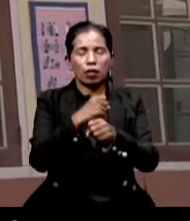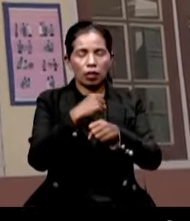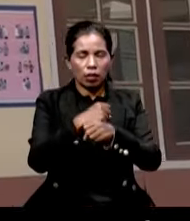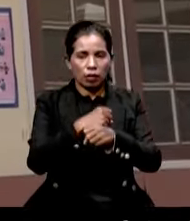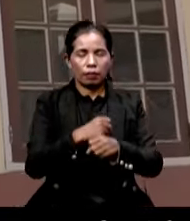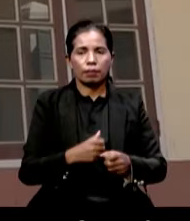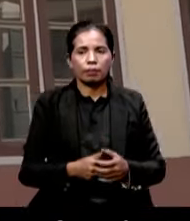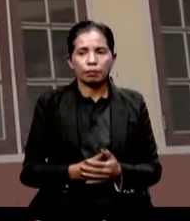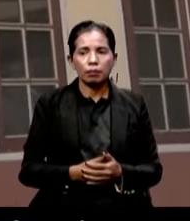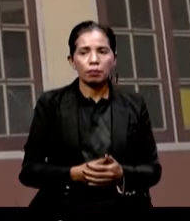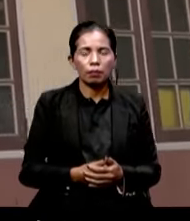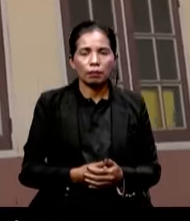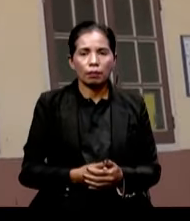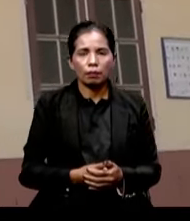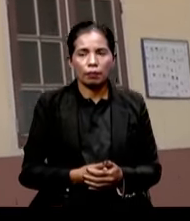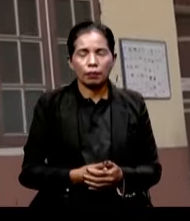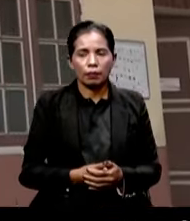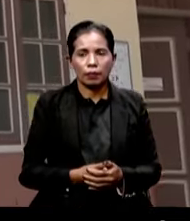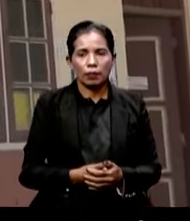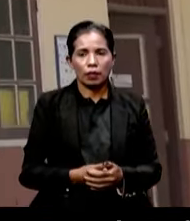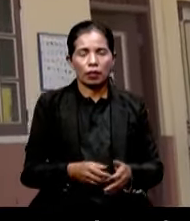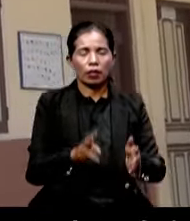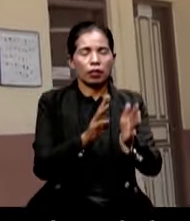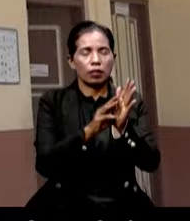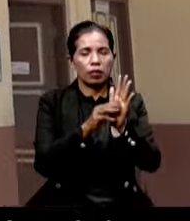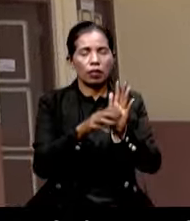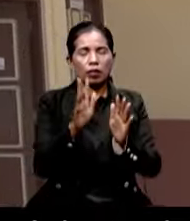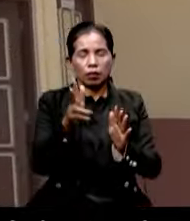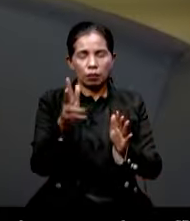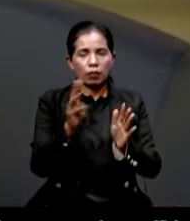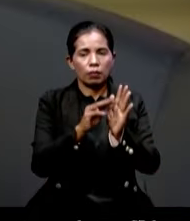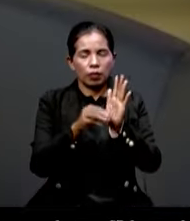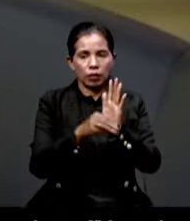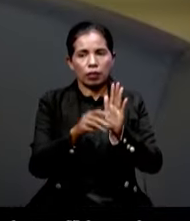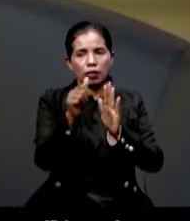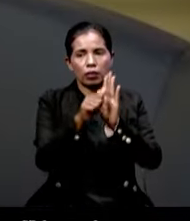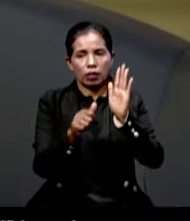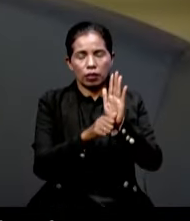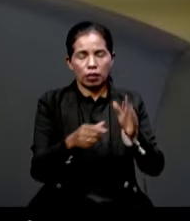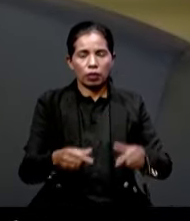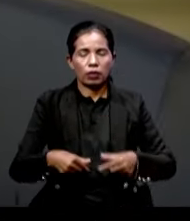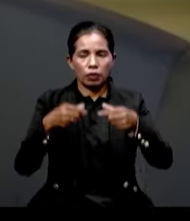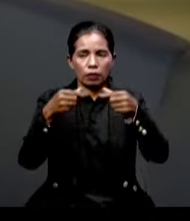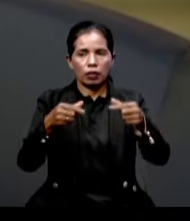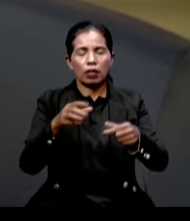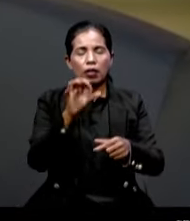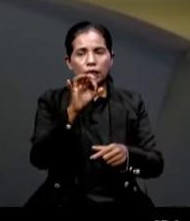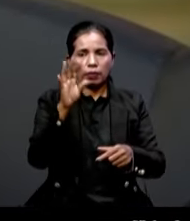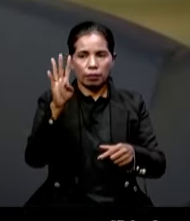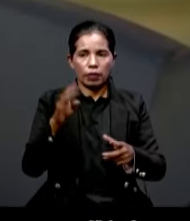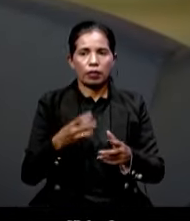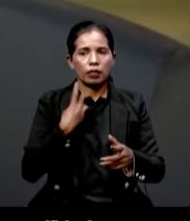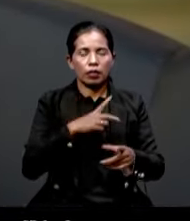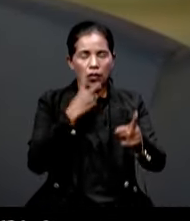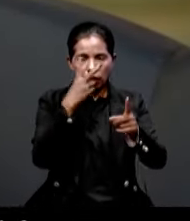terapia. 30 menit sampai 45 di agenda yang sudah diedar-edar di media sosial itu kalau kita